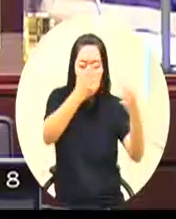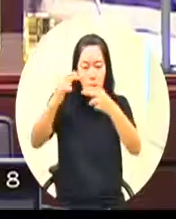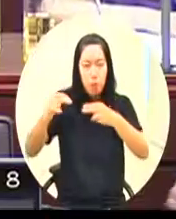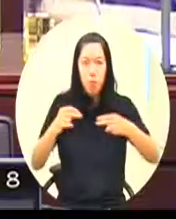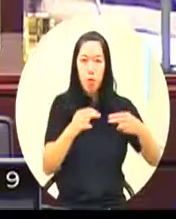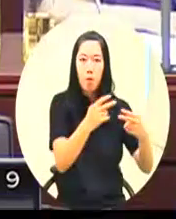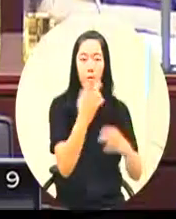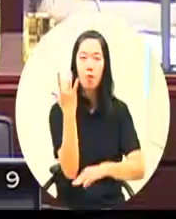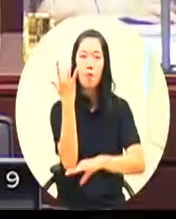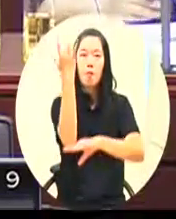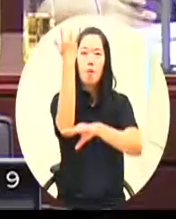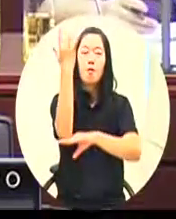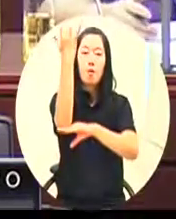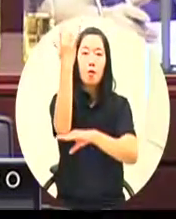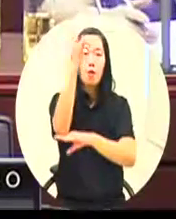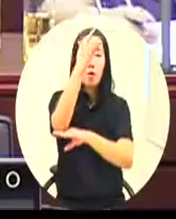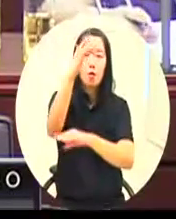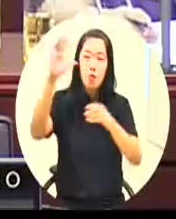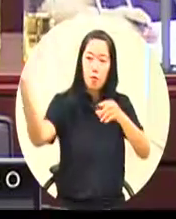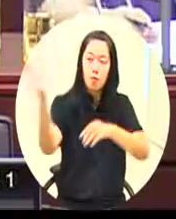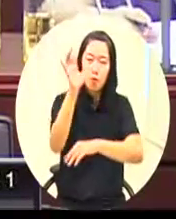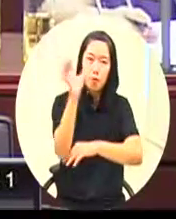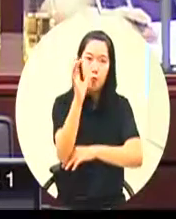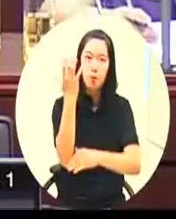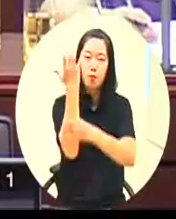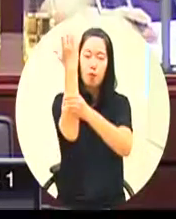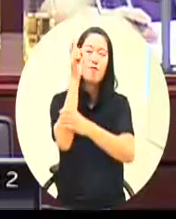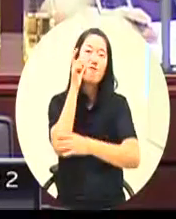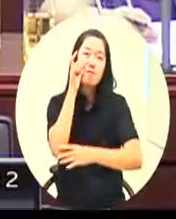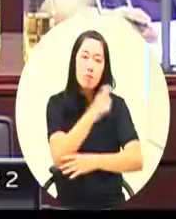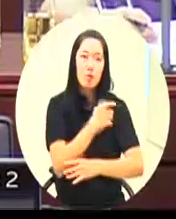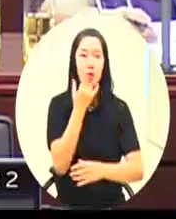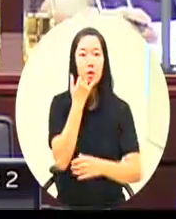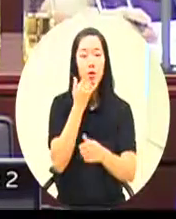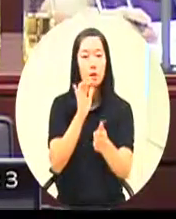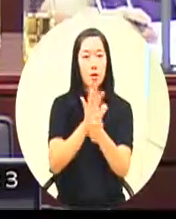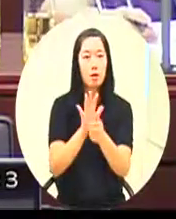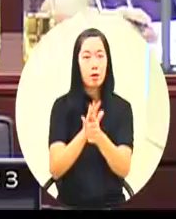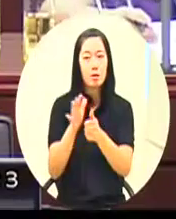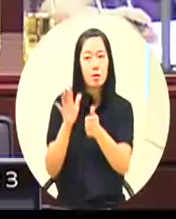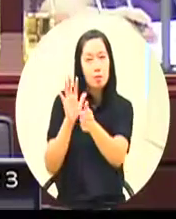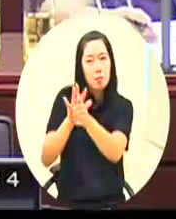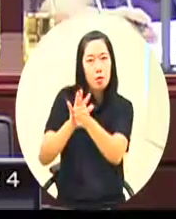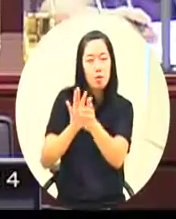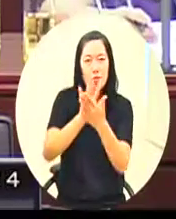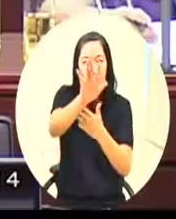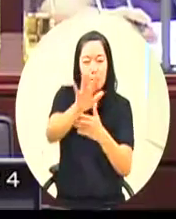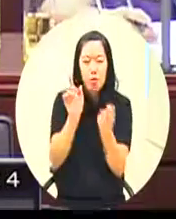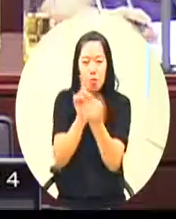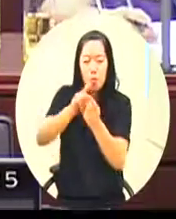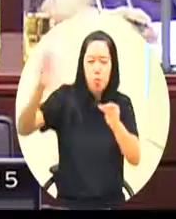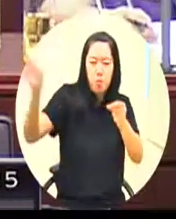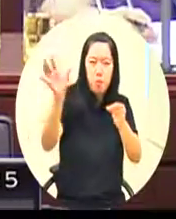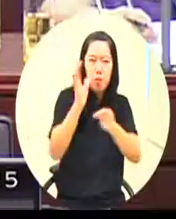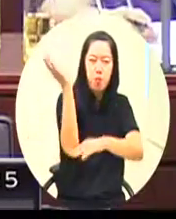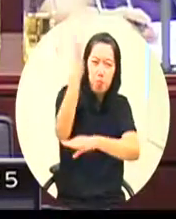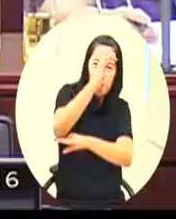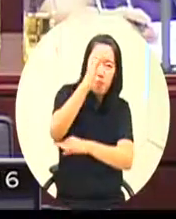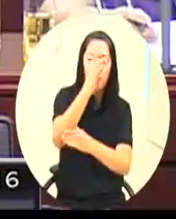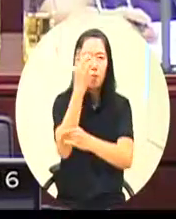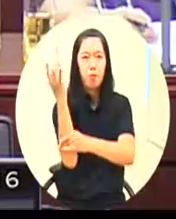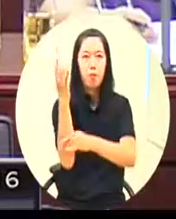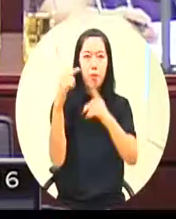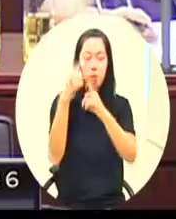加支撑，如果有风灾来的时候，让它以后的这个所谓的树损会减少到越来越少，我一定要做到这一点